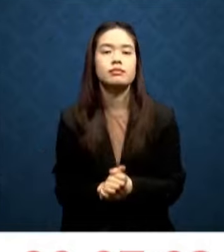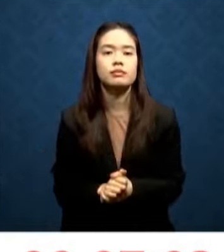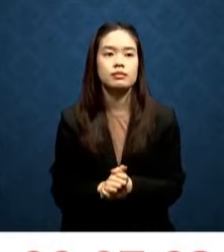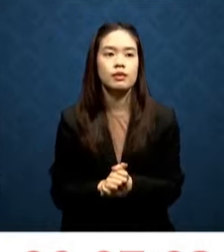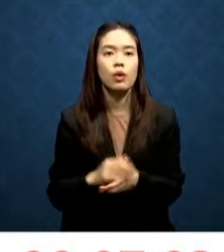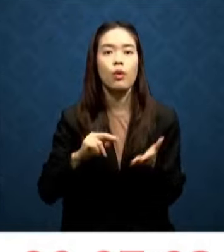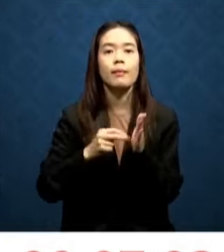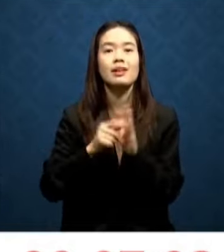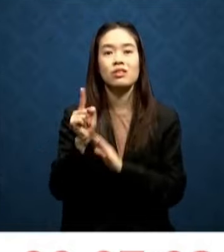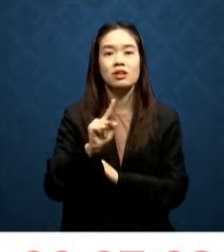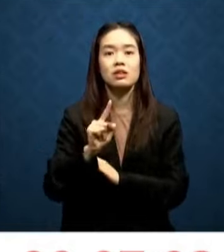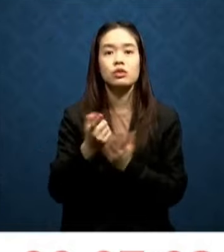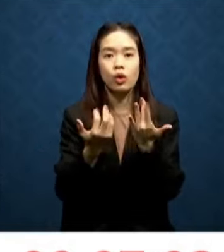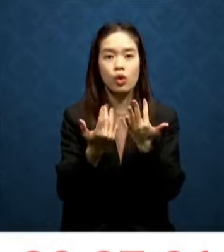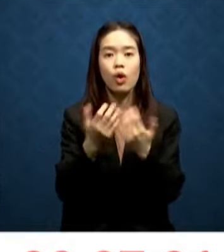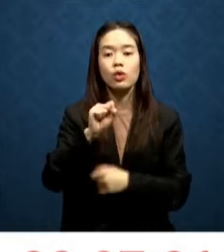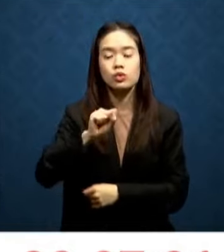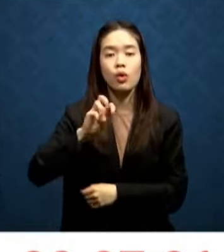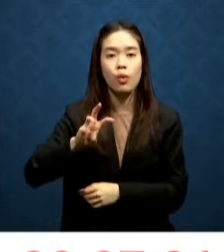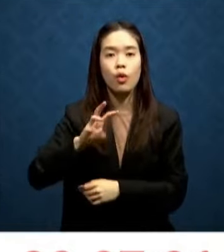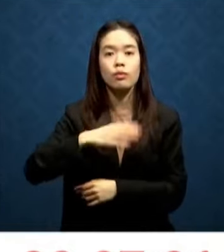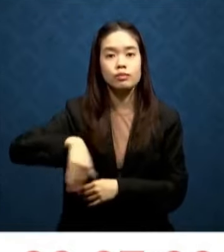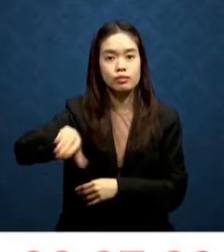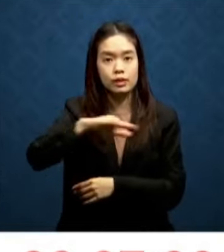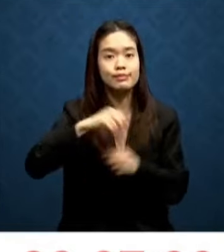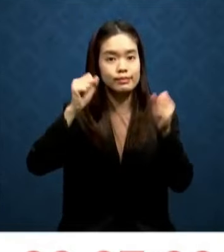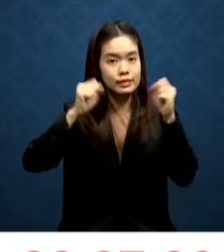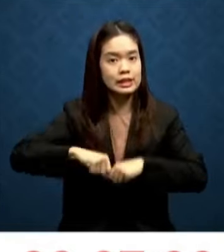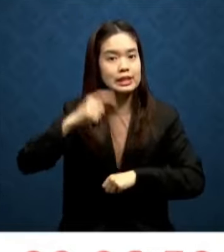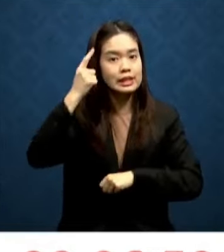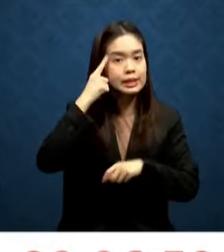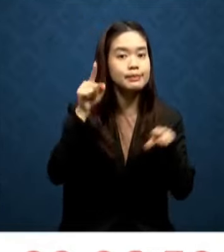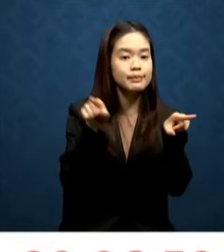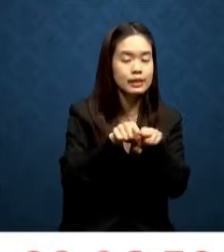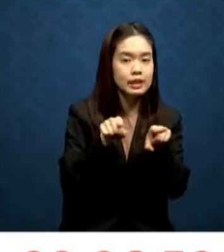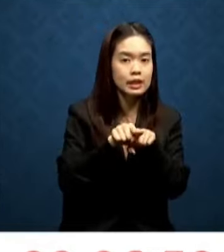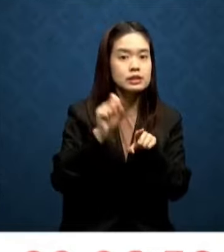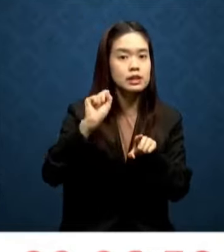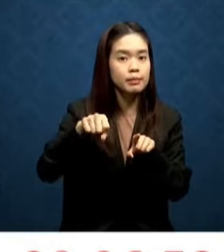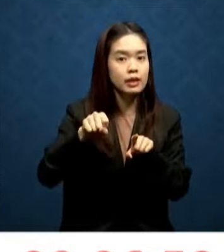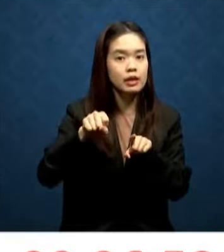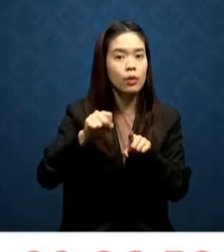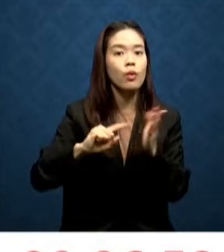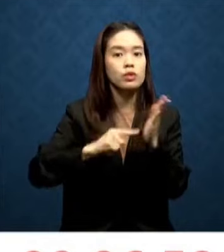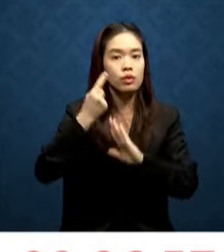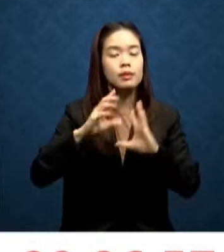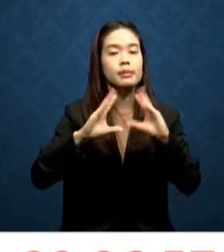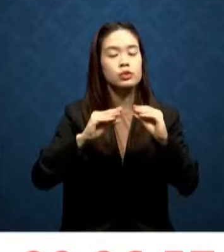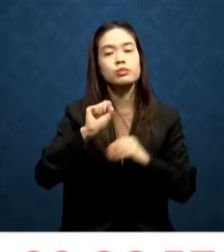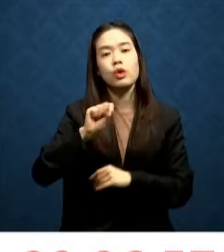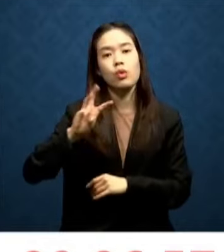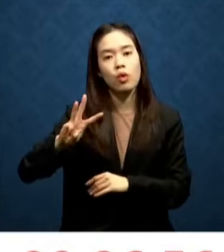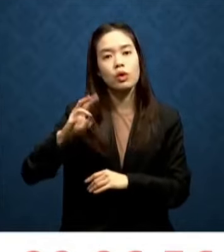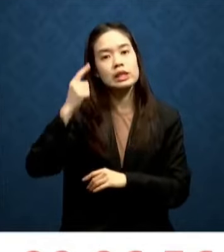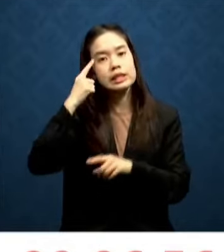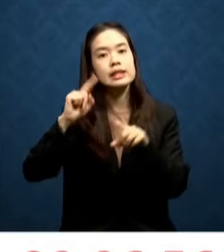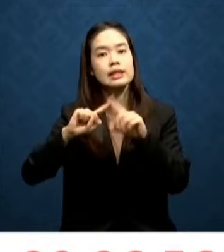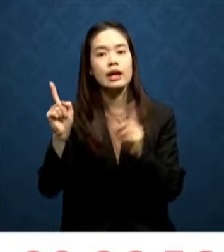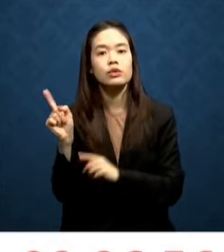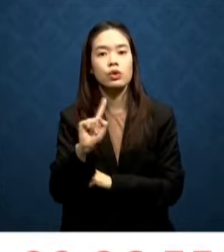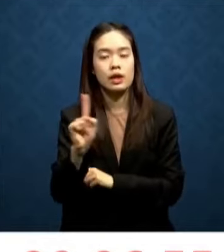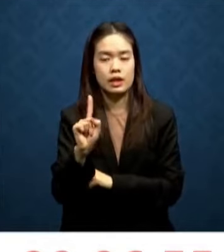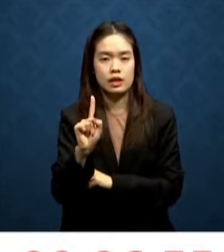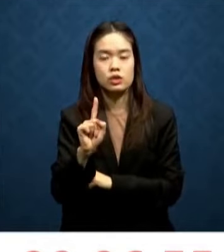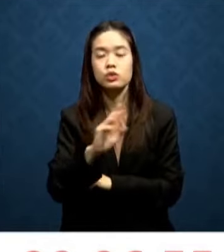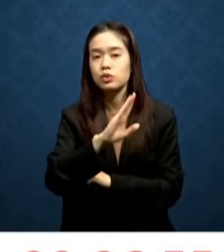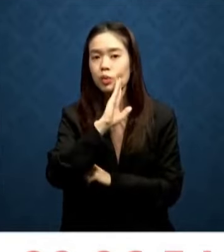หมายความว่าต้องมีมติว่าจะเอาเห็นชอบกับเรื่องนี้ในที่ประชุมวุฒิสภาหรือไม่นะครับ